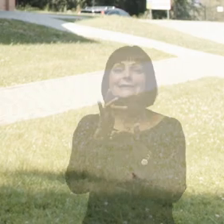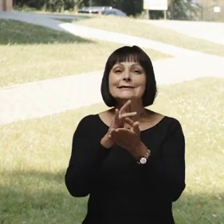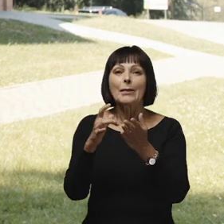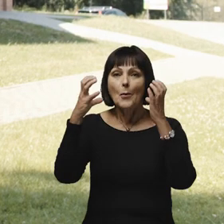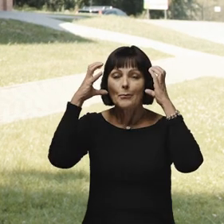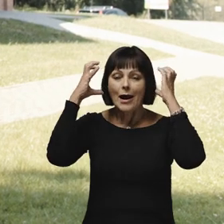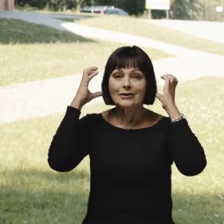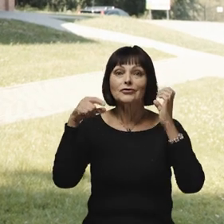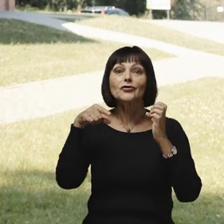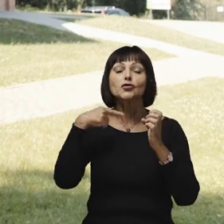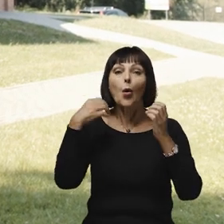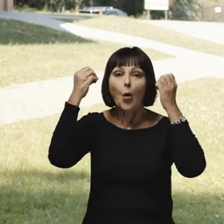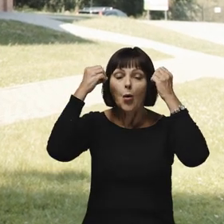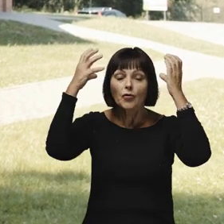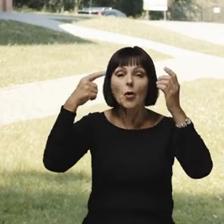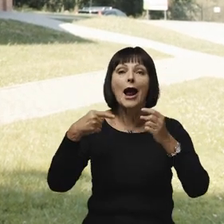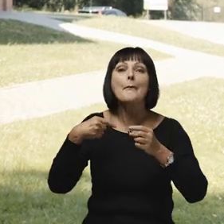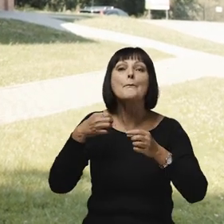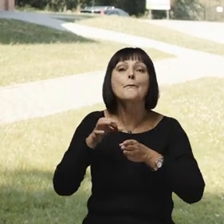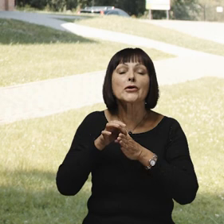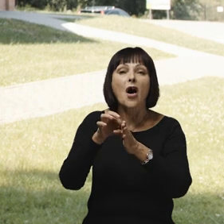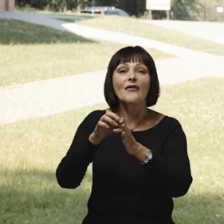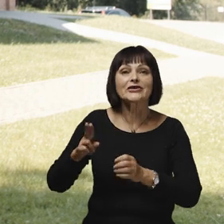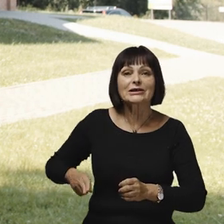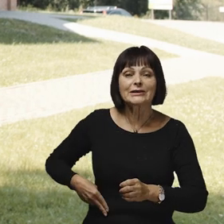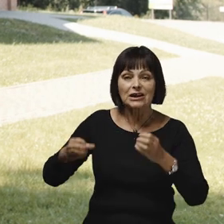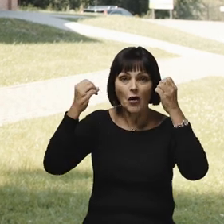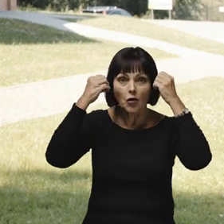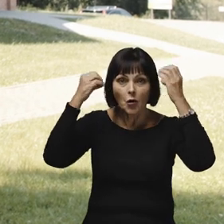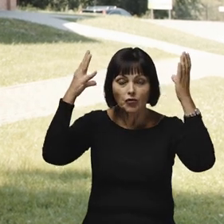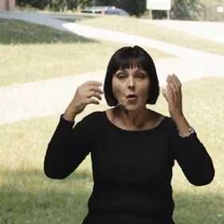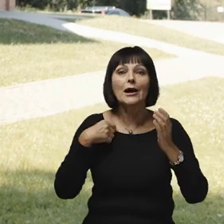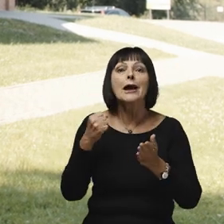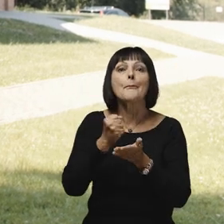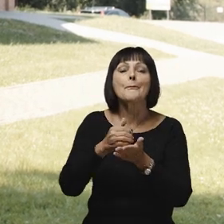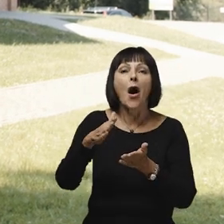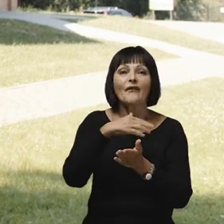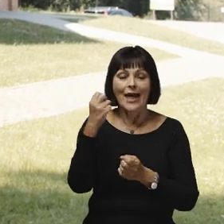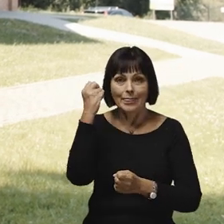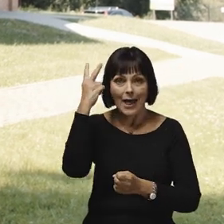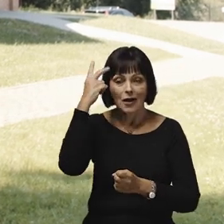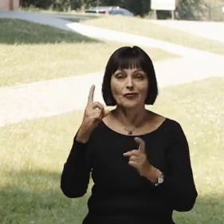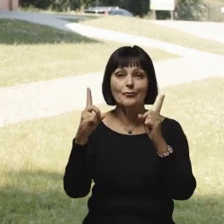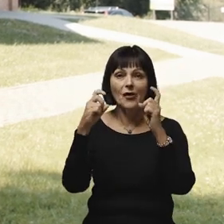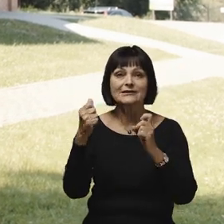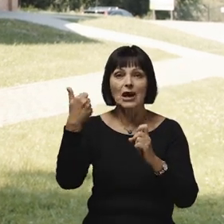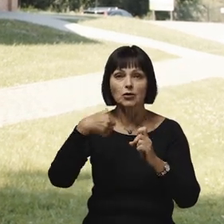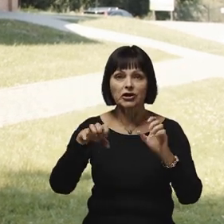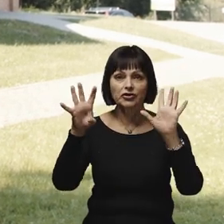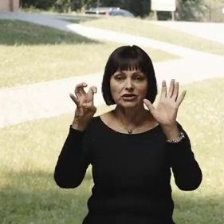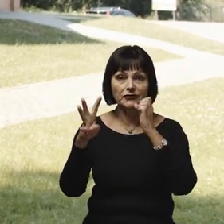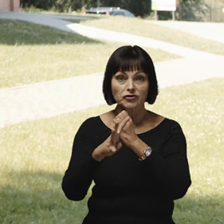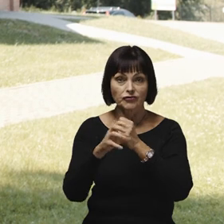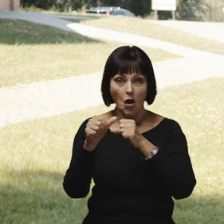To instytucja kultury prowadzona przez Ministerstwo Kultury i Dziedzictwa Narodowego i Powiat Tarnowski. Powstała w 1990 roku na